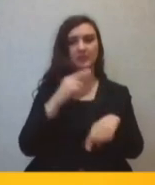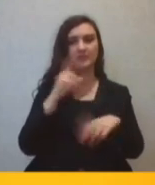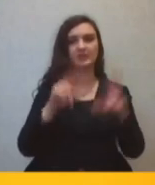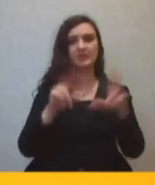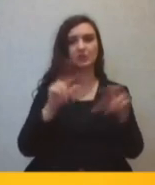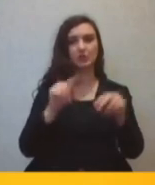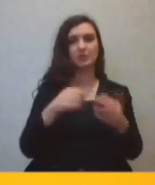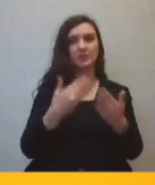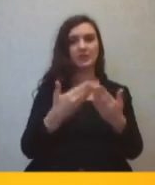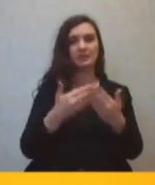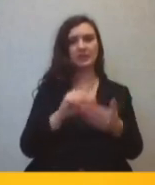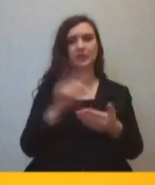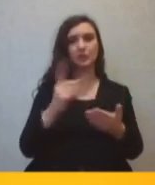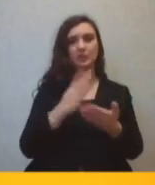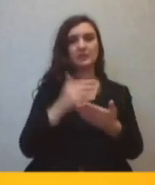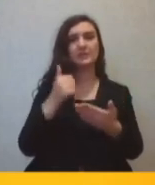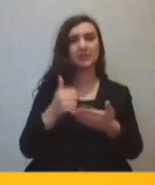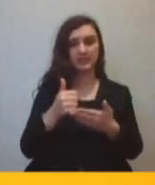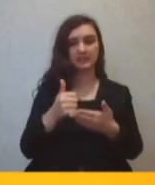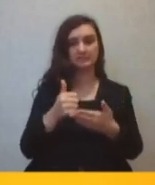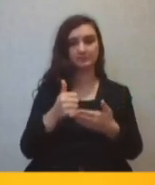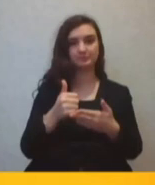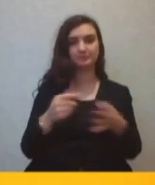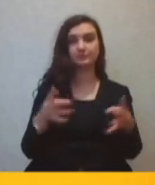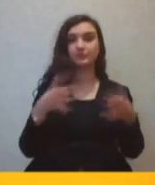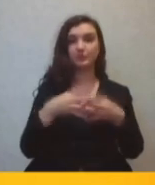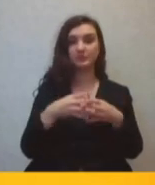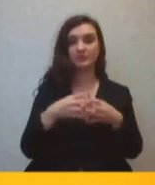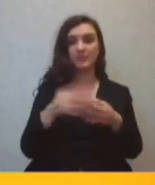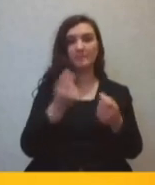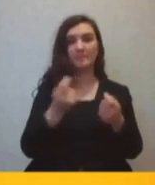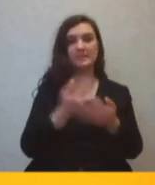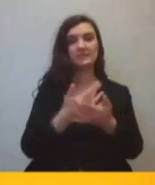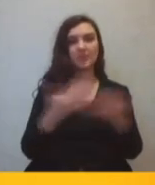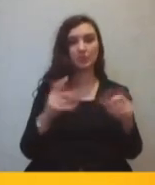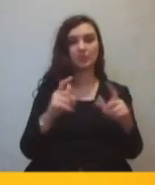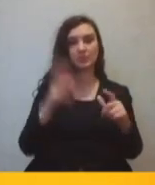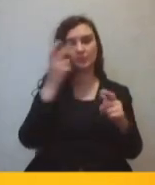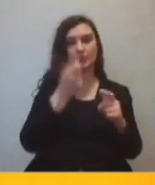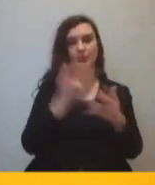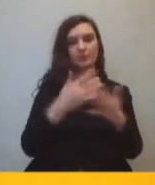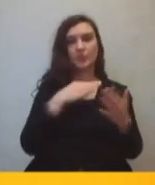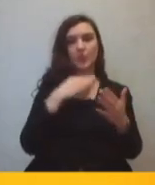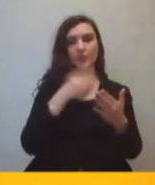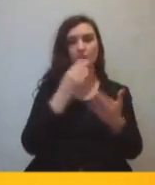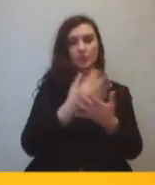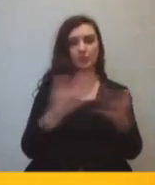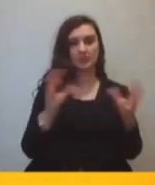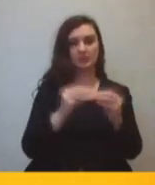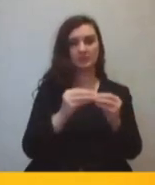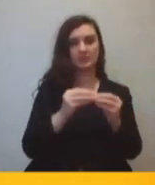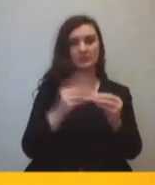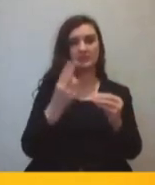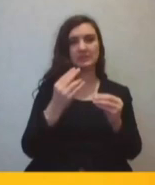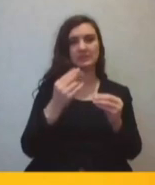ვალისწინოთ, მაგალითად, რატომ არის კარგი შეხამება მარცვლეულის, ბურღულეულის და ხორც პროდუქტების. მე ხშირად მითქავს